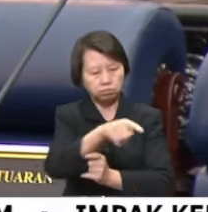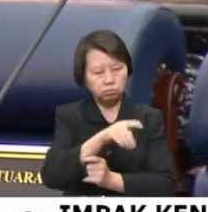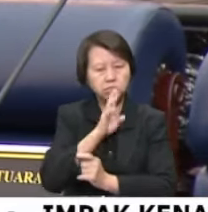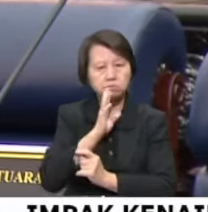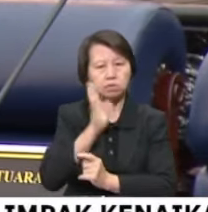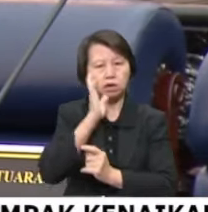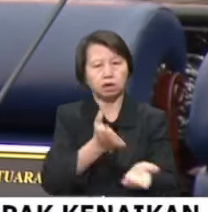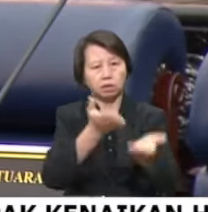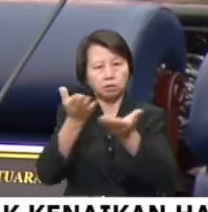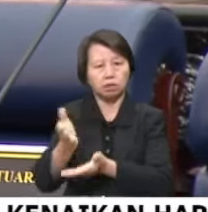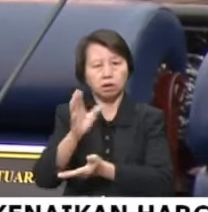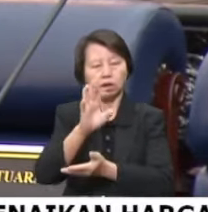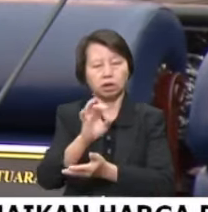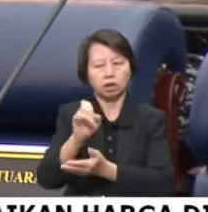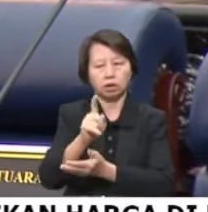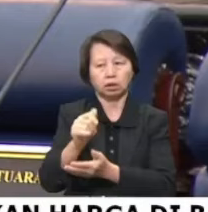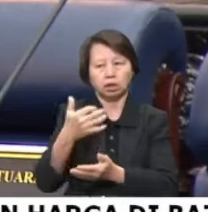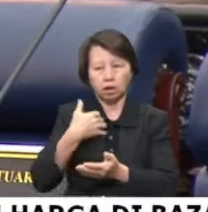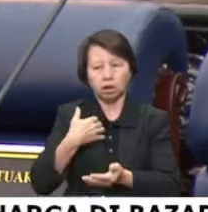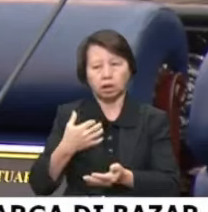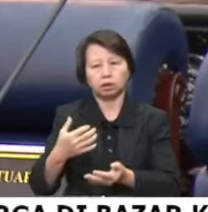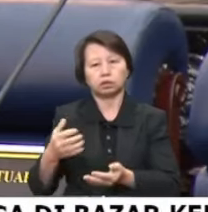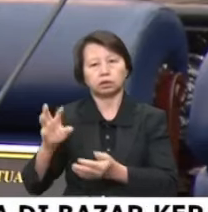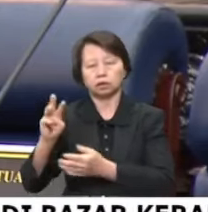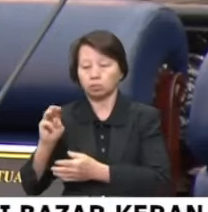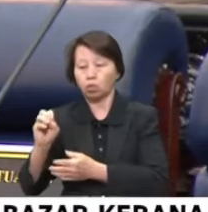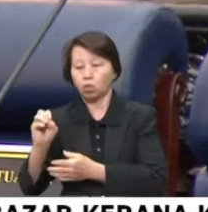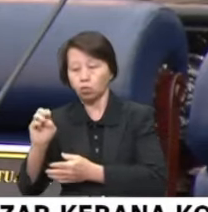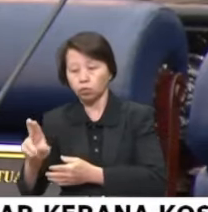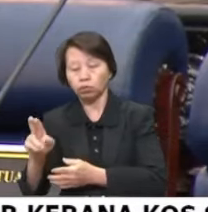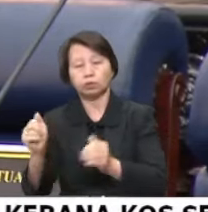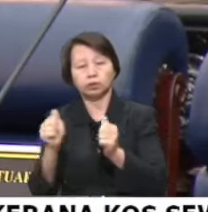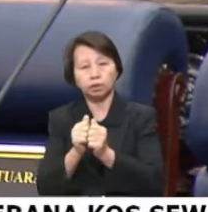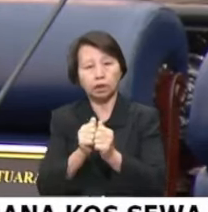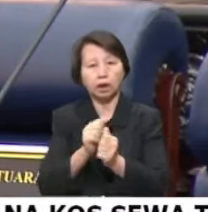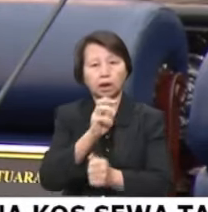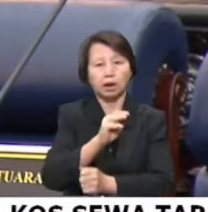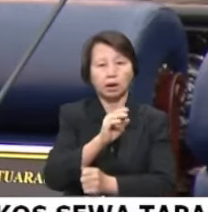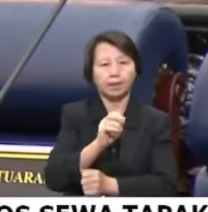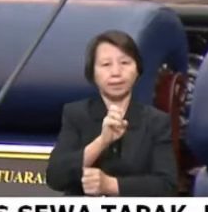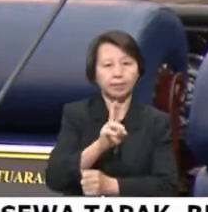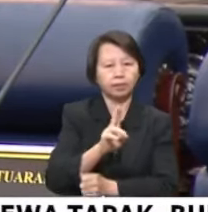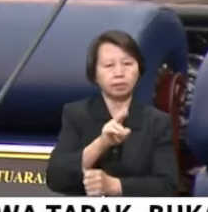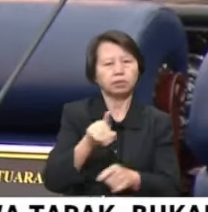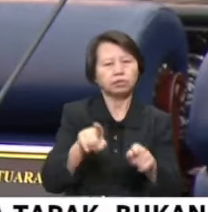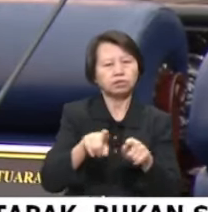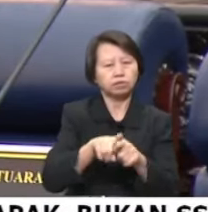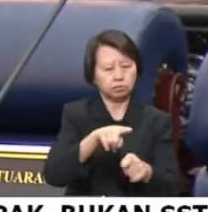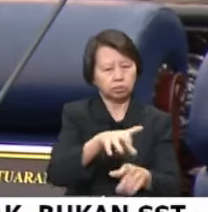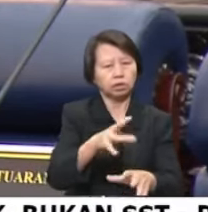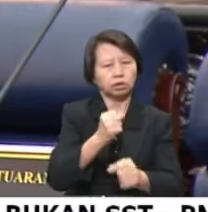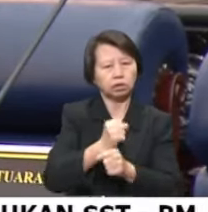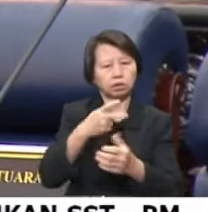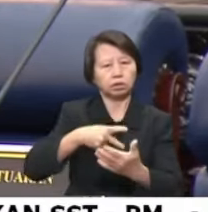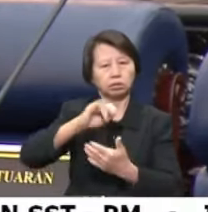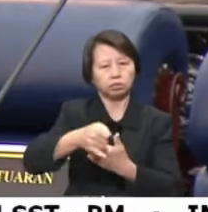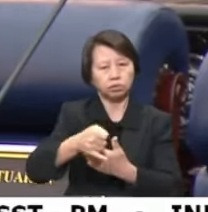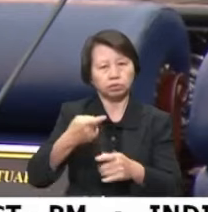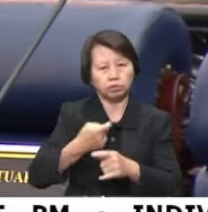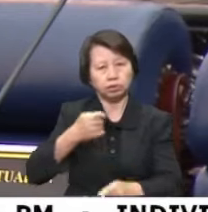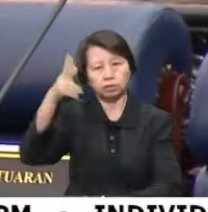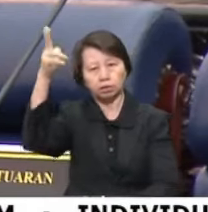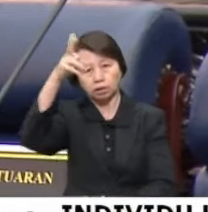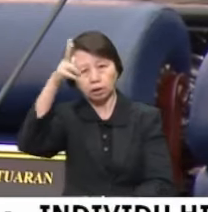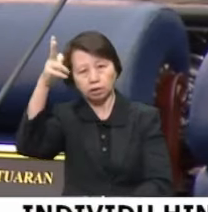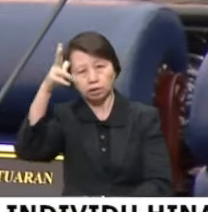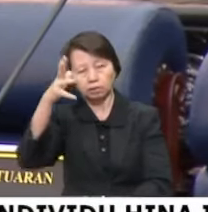bawa FDI dan ada MOU dengan MAIDA di mana mereka dapat macam mereka sudah dapat projek daripada kerajaan